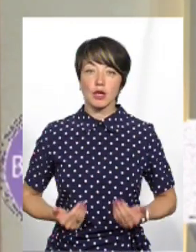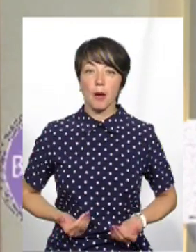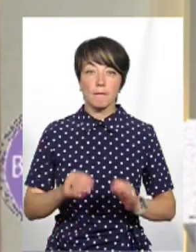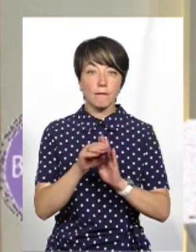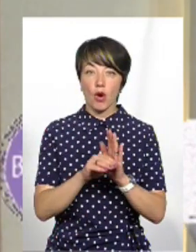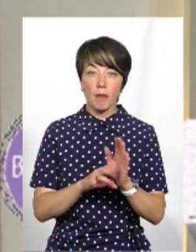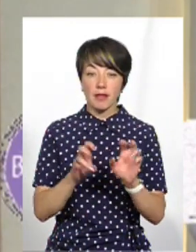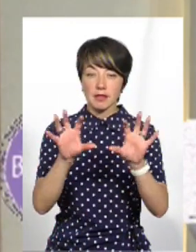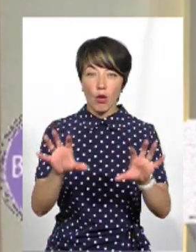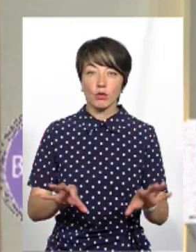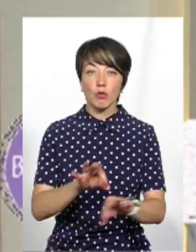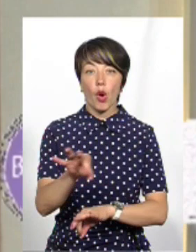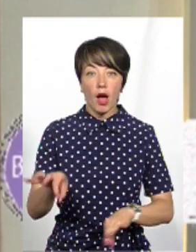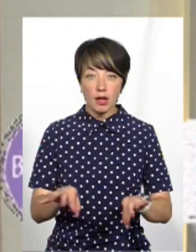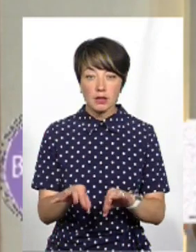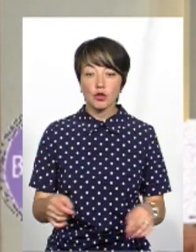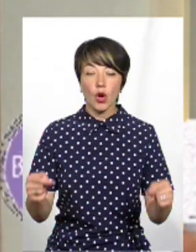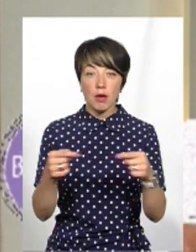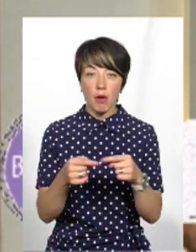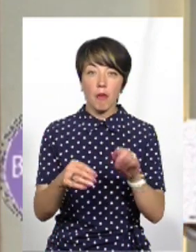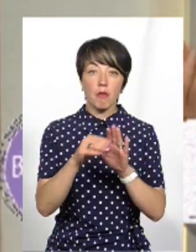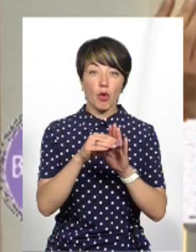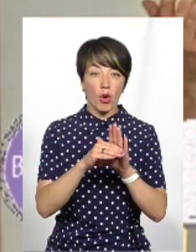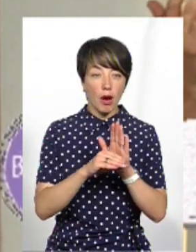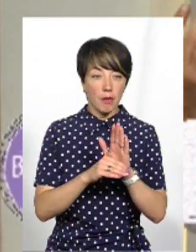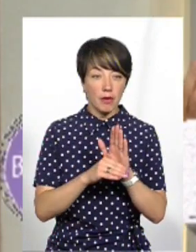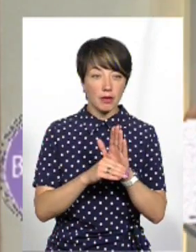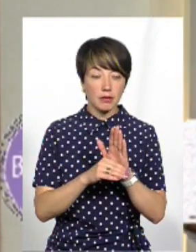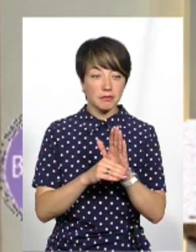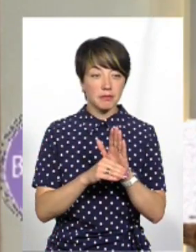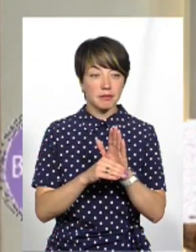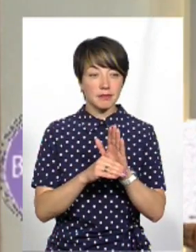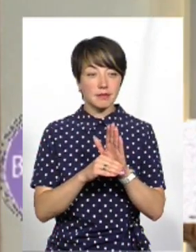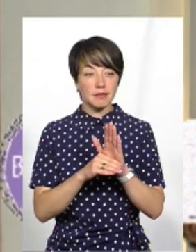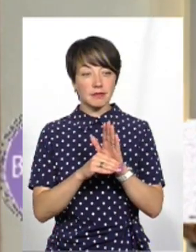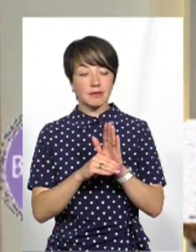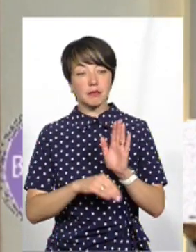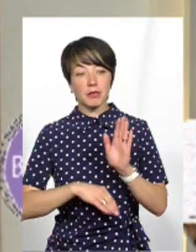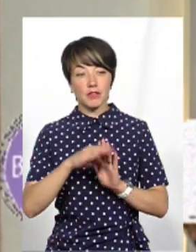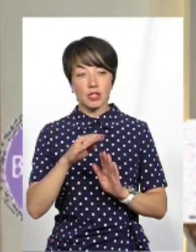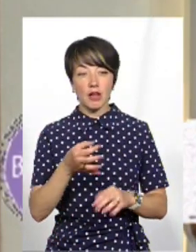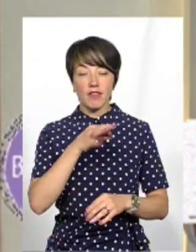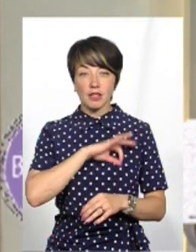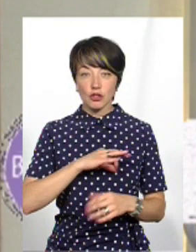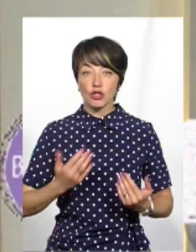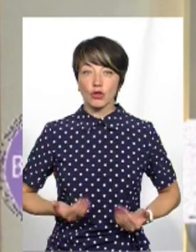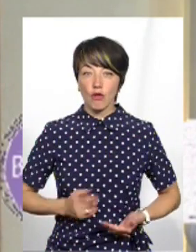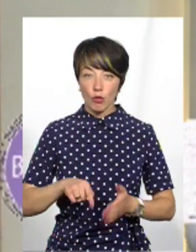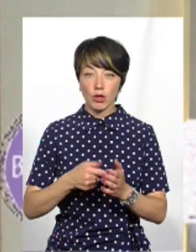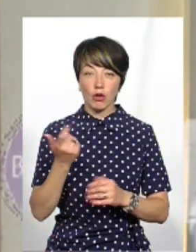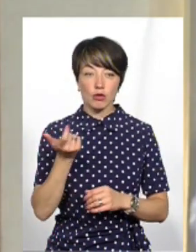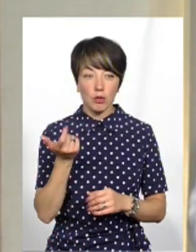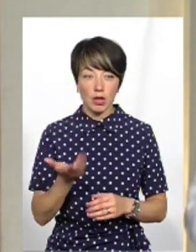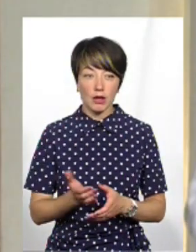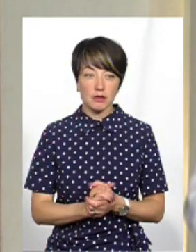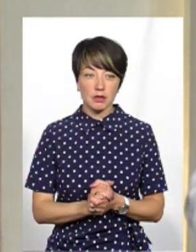програми. Тобто не йдеться про законопроекти, а зокрема от програма, не знаю, підвищення ефективності житлово-комунального